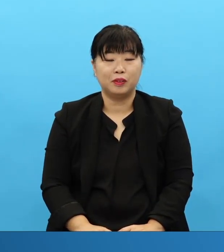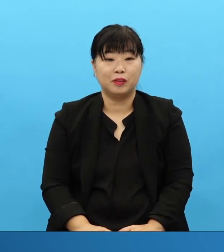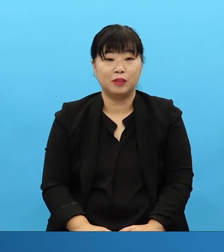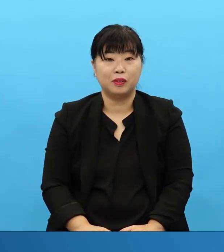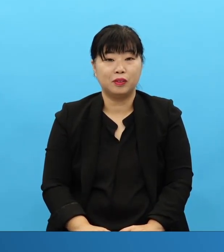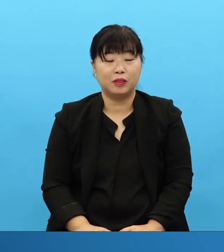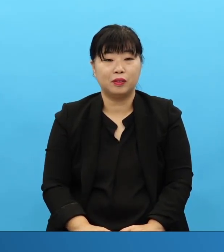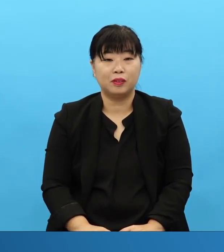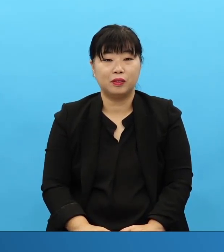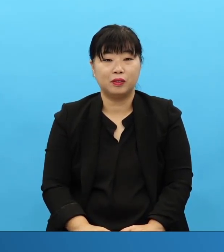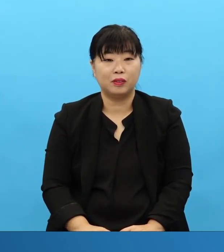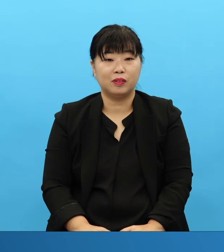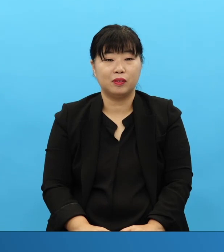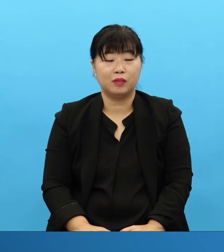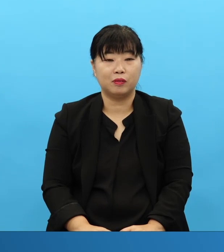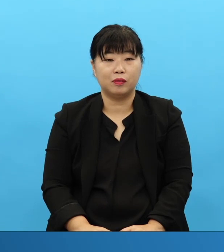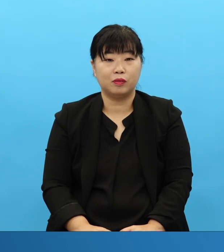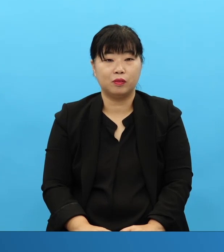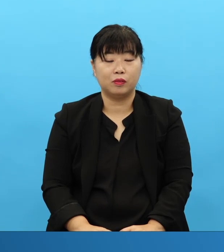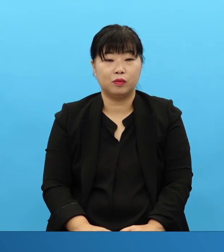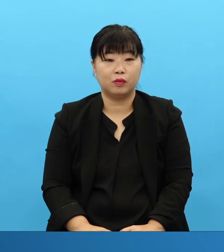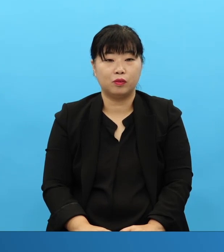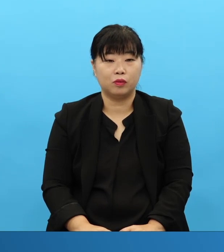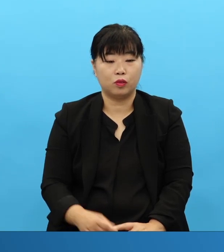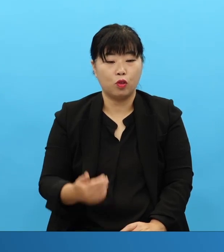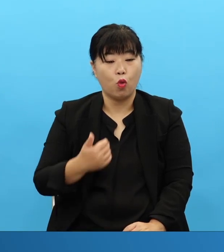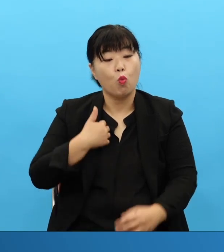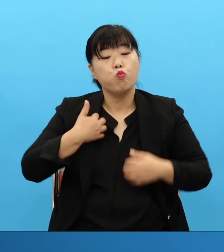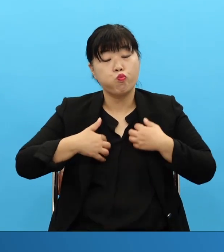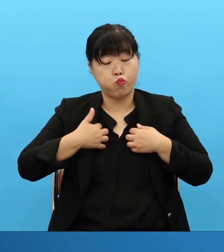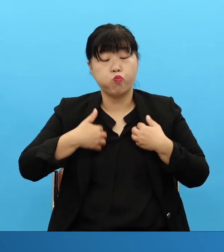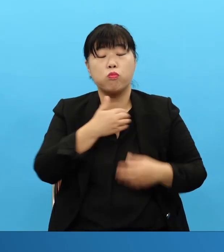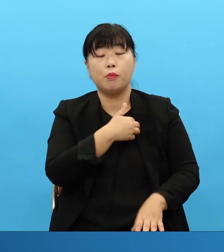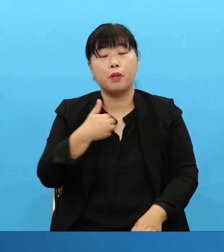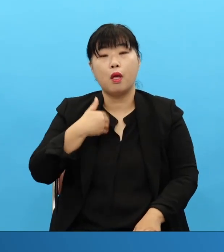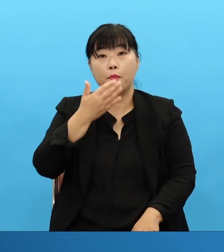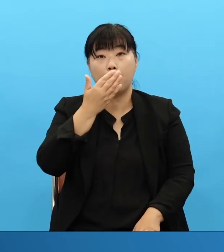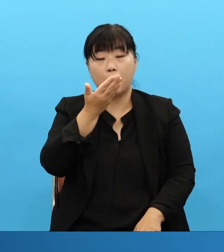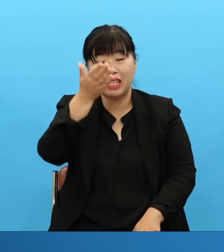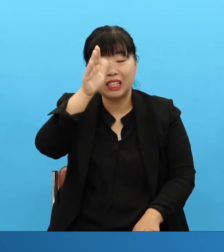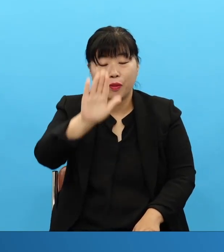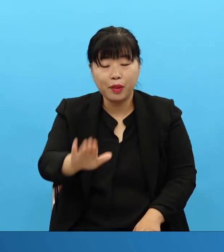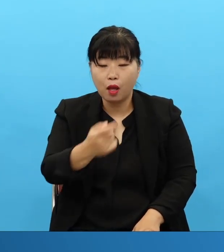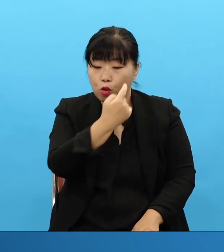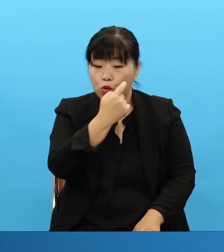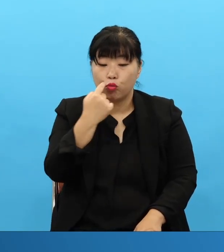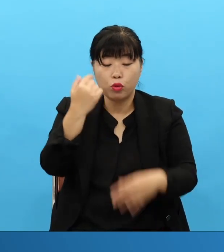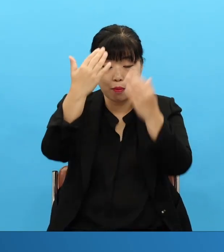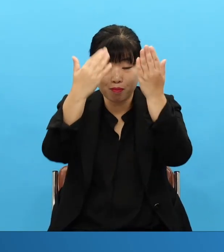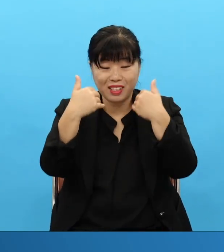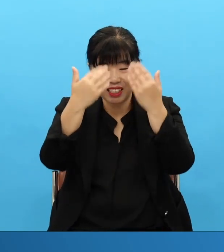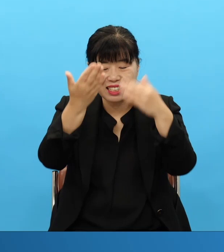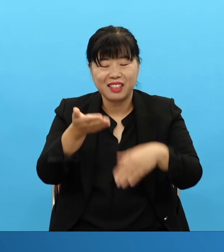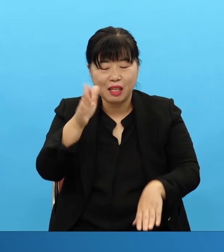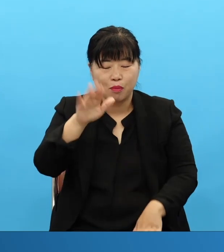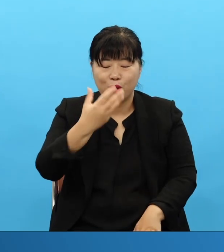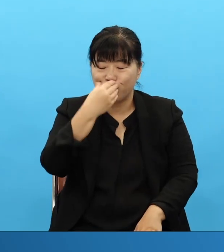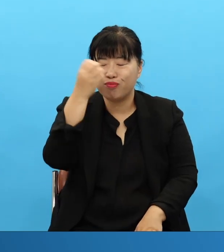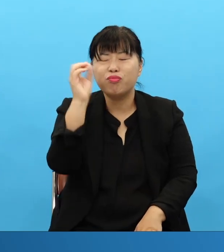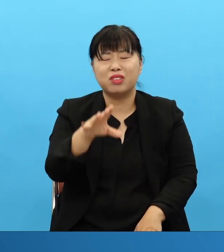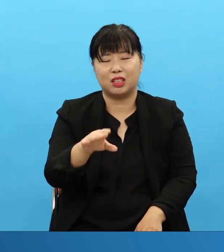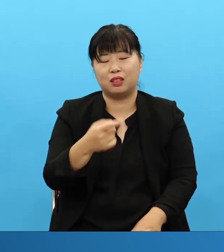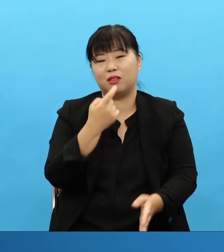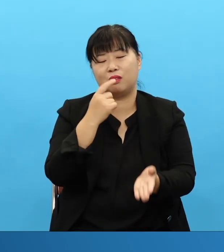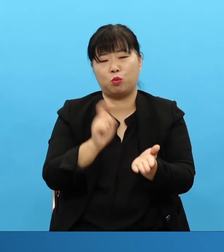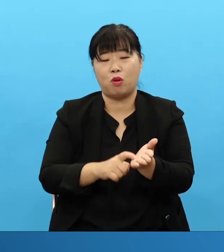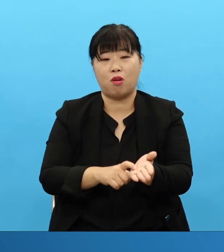없는데 내 눈에 안 보이니까 우리가 예사로 생각하는 거죠. There's no reason why we should not be enjoying this, but sometimes we take it lightly because we can't actually see it.